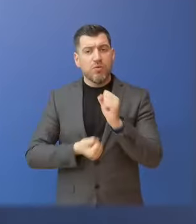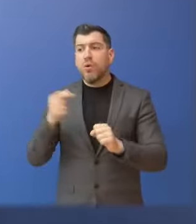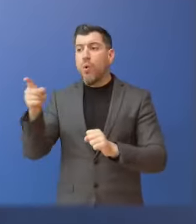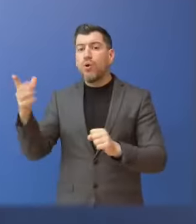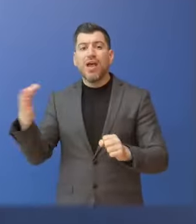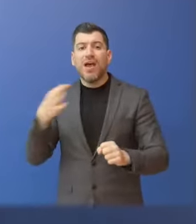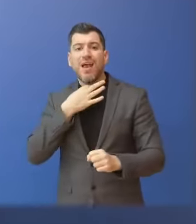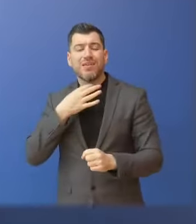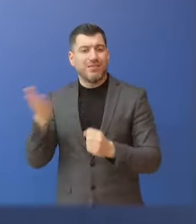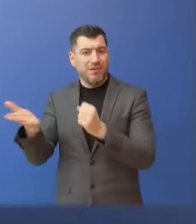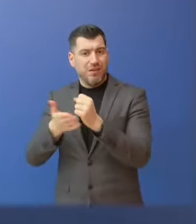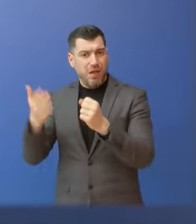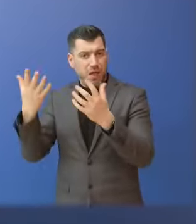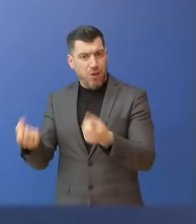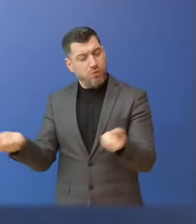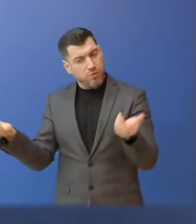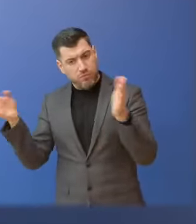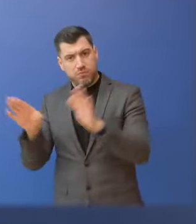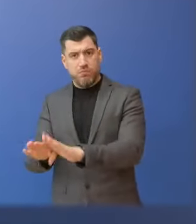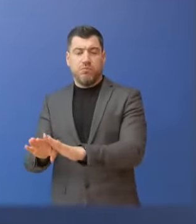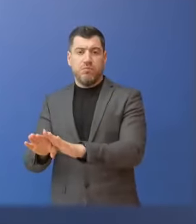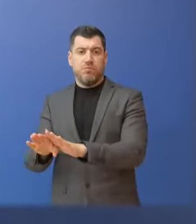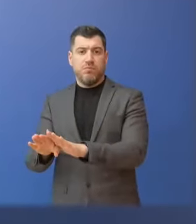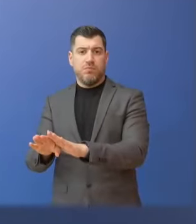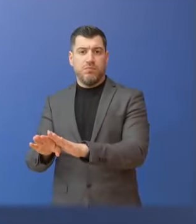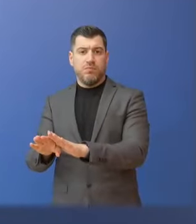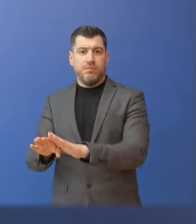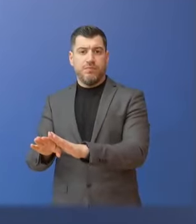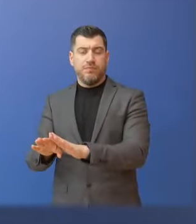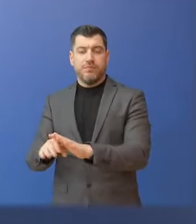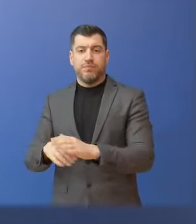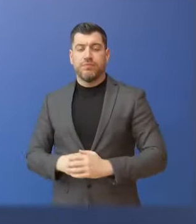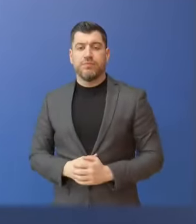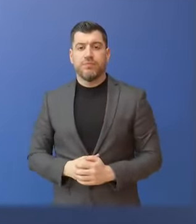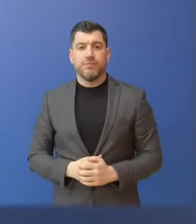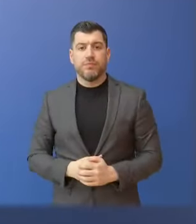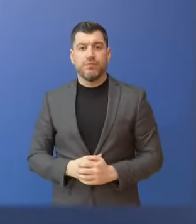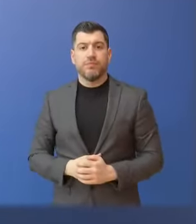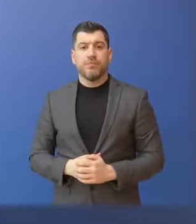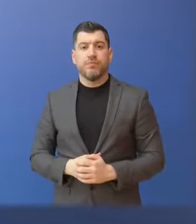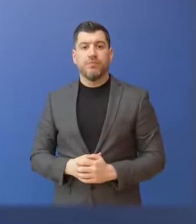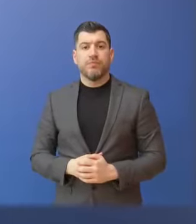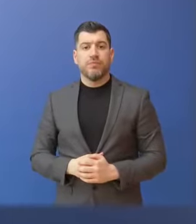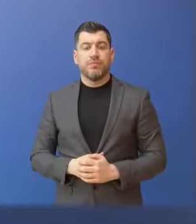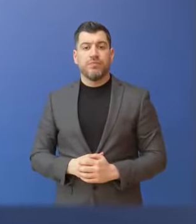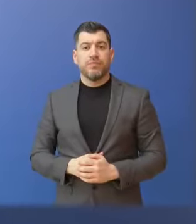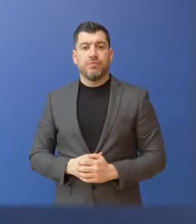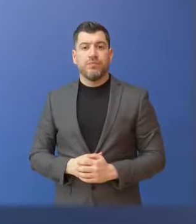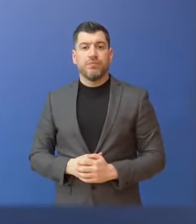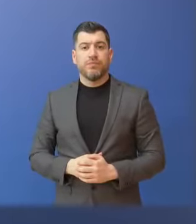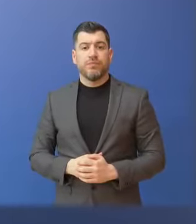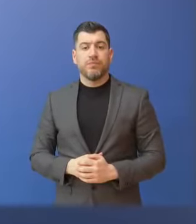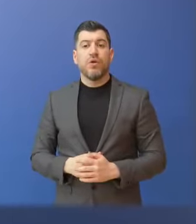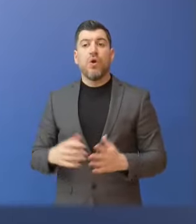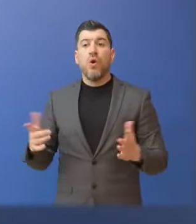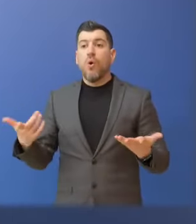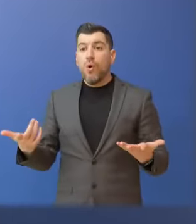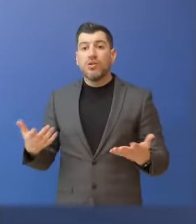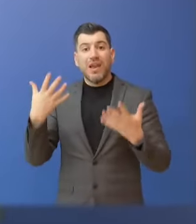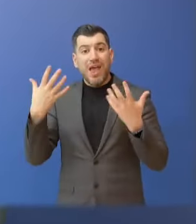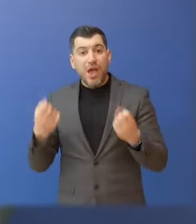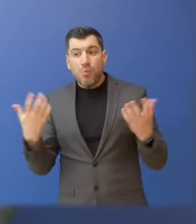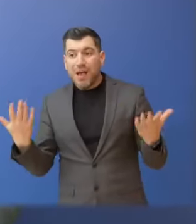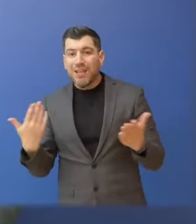ανάγκες όταν κάτι είναι δεδομένο και στέρεο πρώτος ο πρωθυπουργός το ανακοινώνει από μας δεν πρόκειται να ακούσετε κάτι